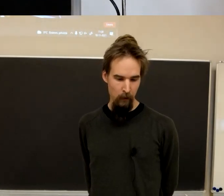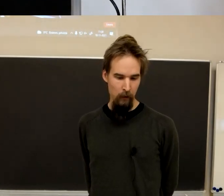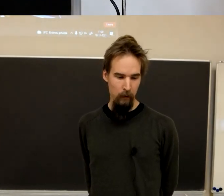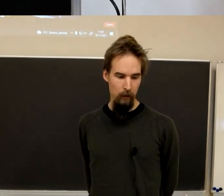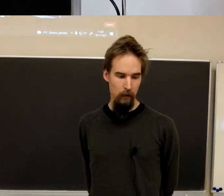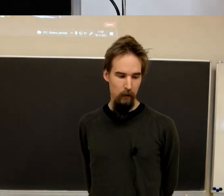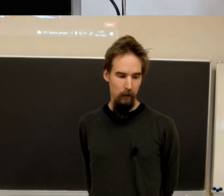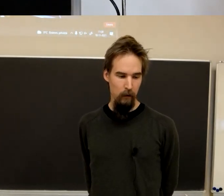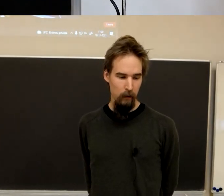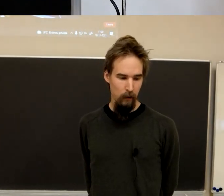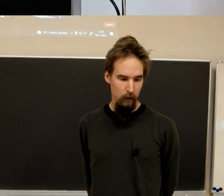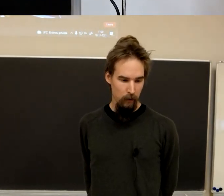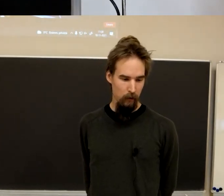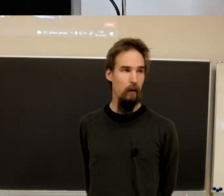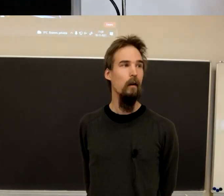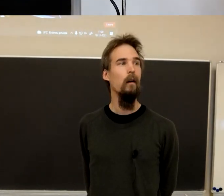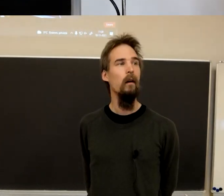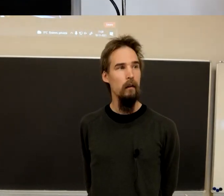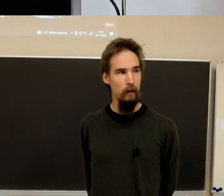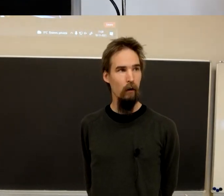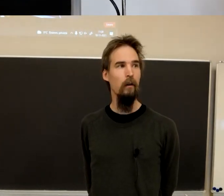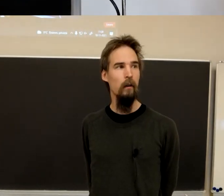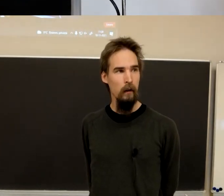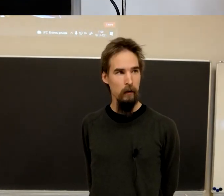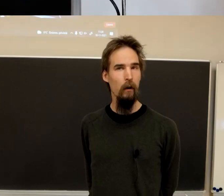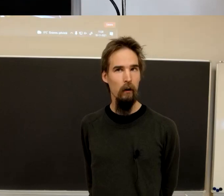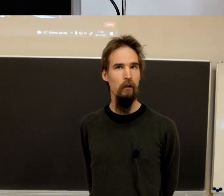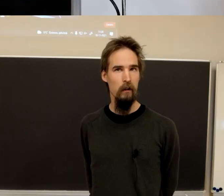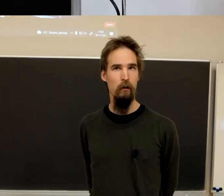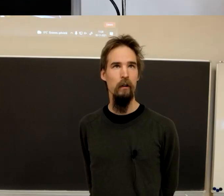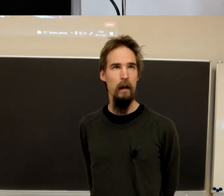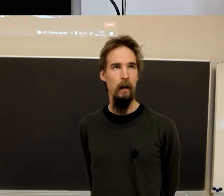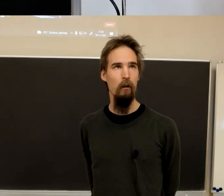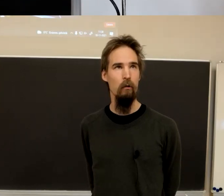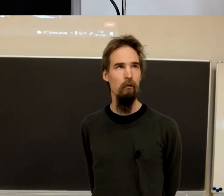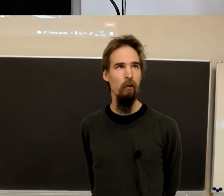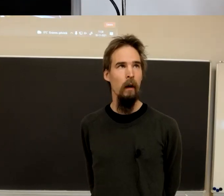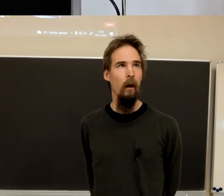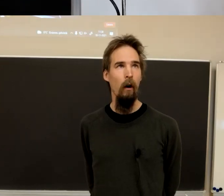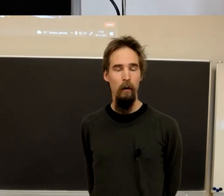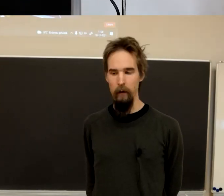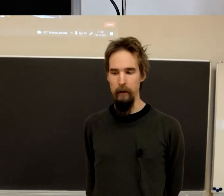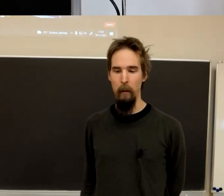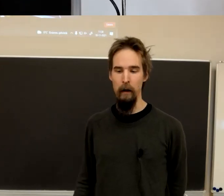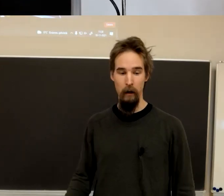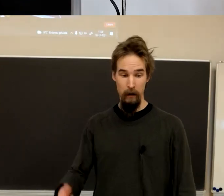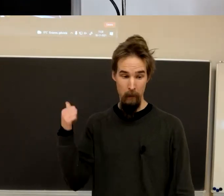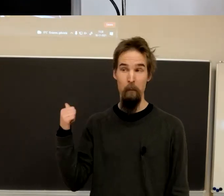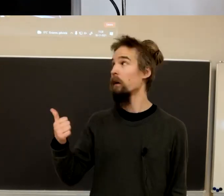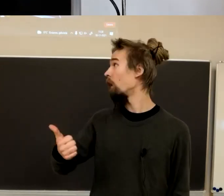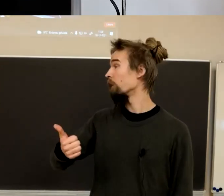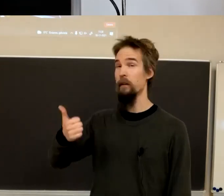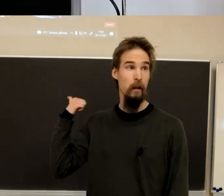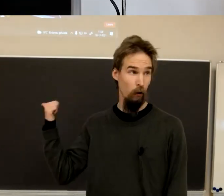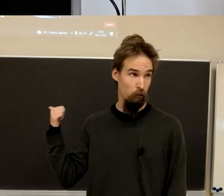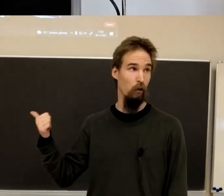että joskus psykedelit saattaa vähentää egosentrisyyttä. Tärkeä kysymys, ja painotan, että nimenomaan